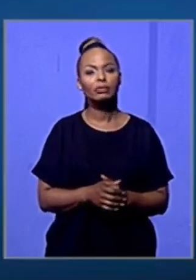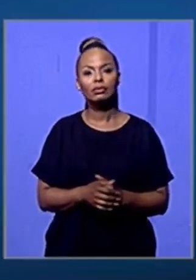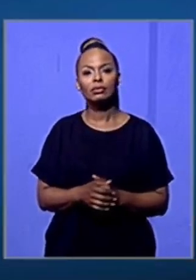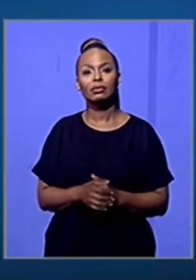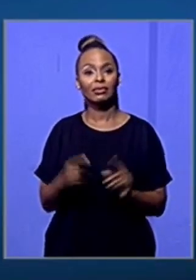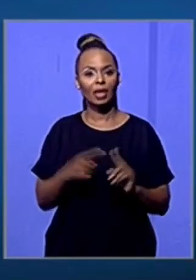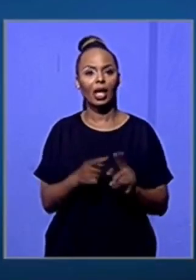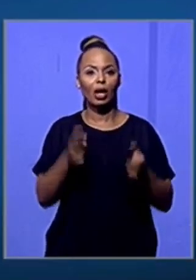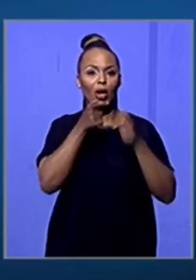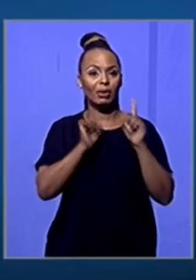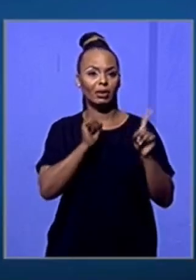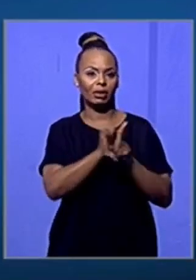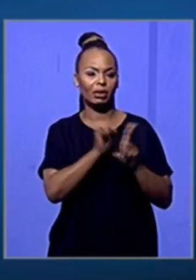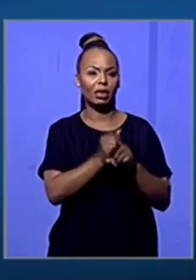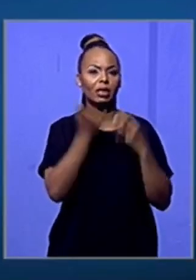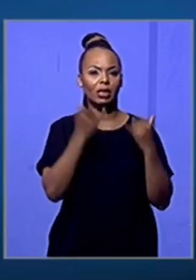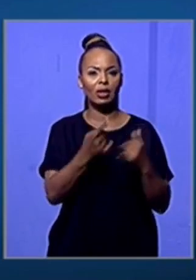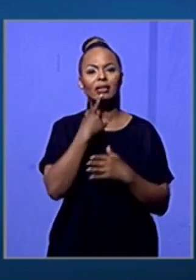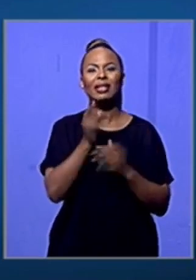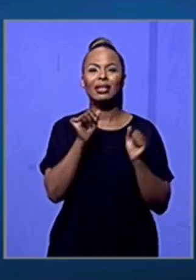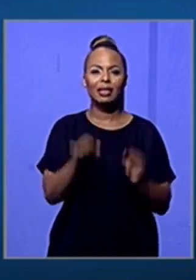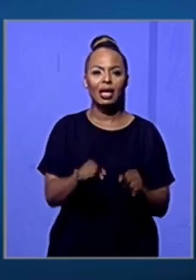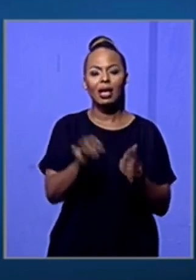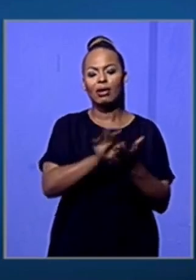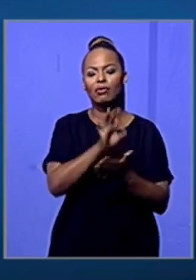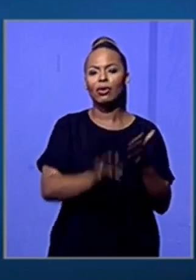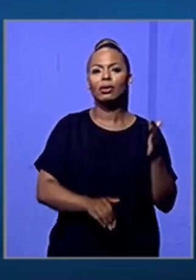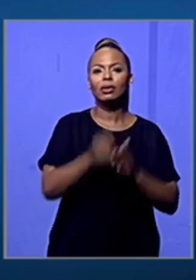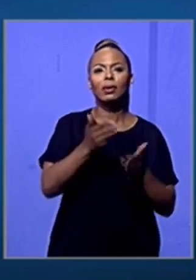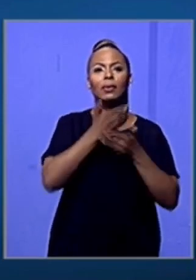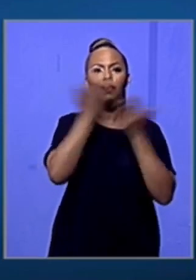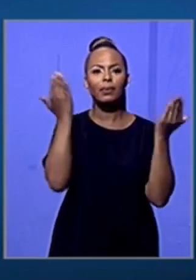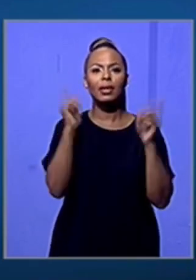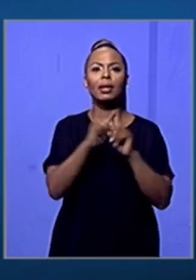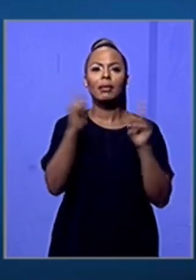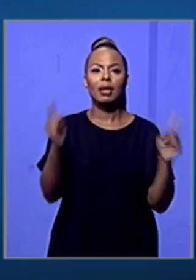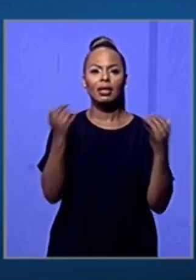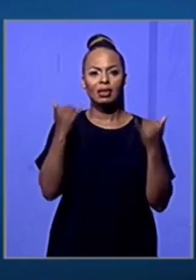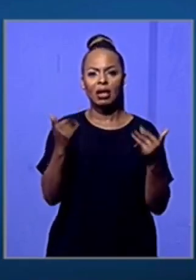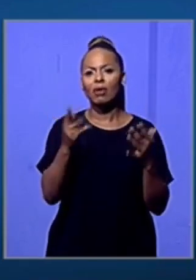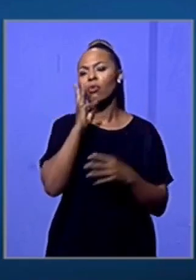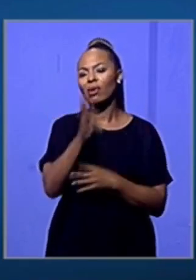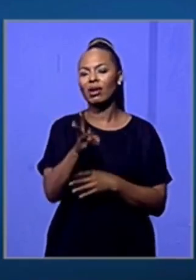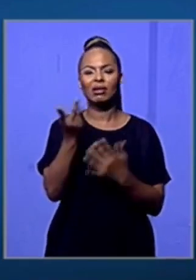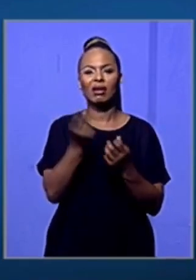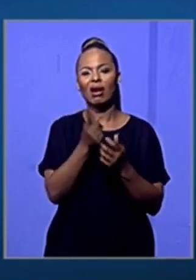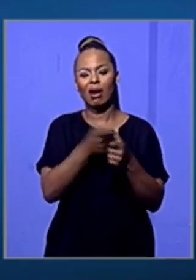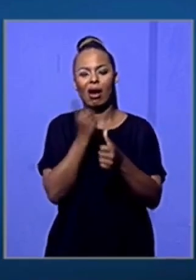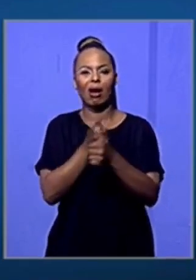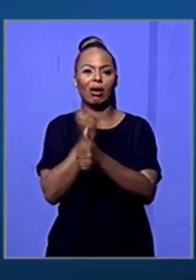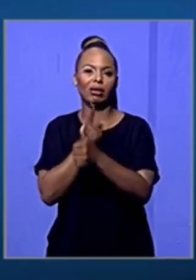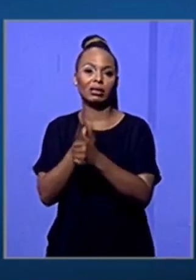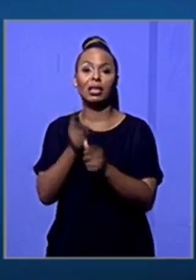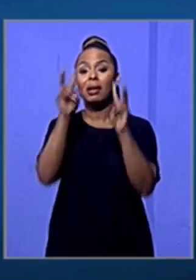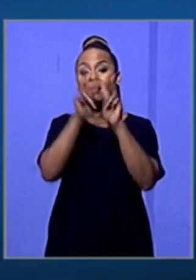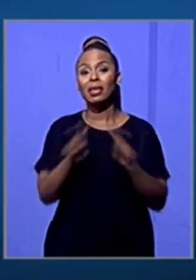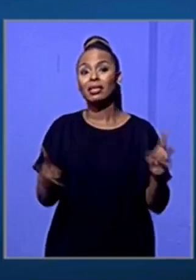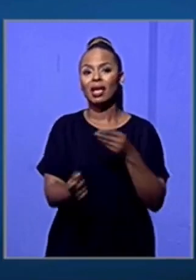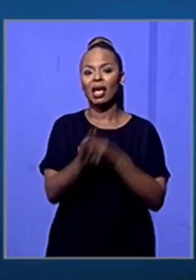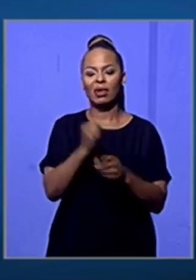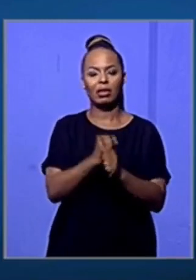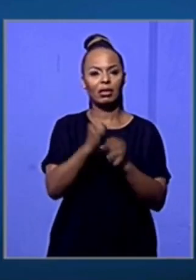Andrew Kwenamore a re elefa ba sa tlhophe ba ntse ba tlile go balelwa mo ditlhophong ga ke bone kagiso e tla nna gone